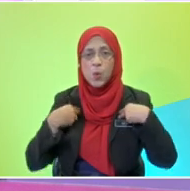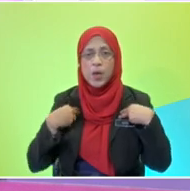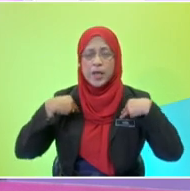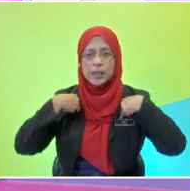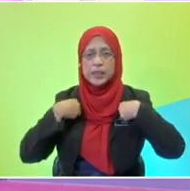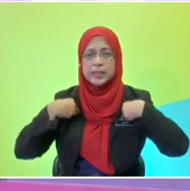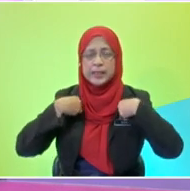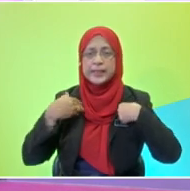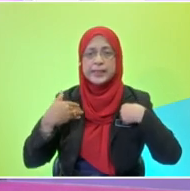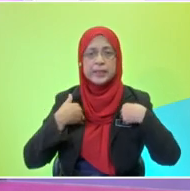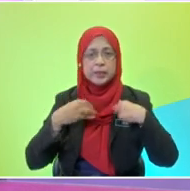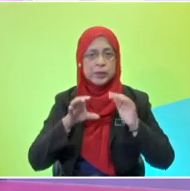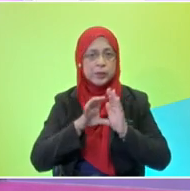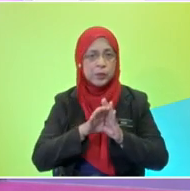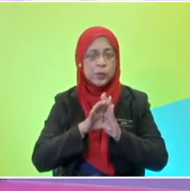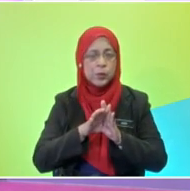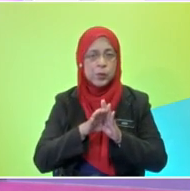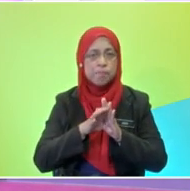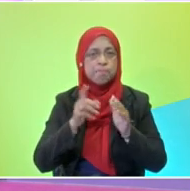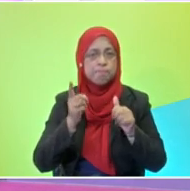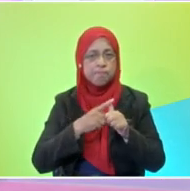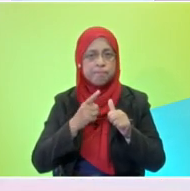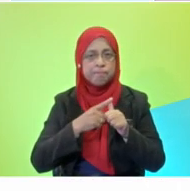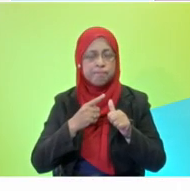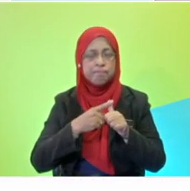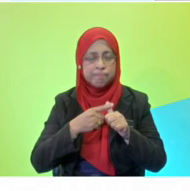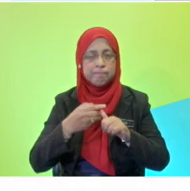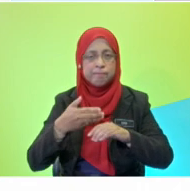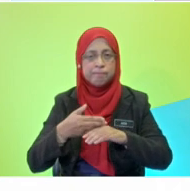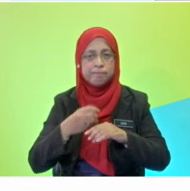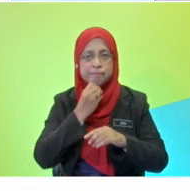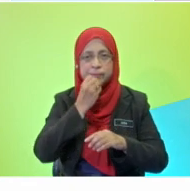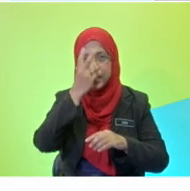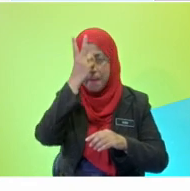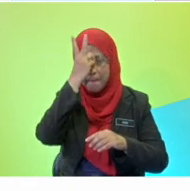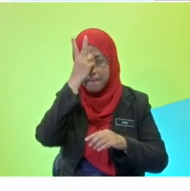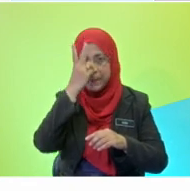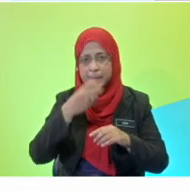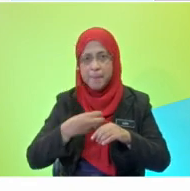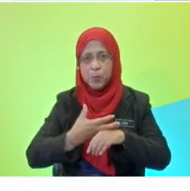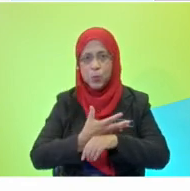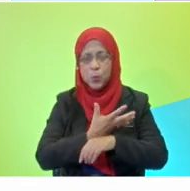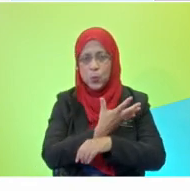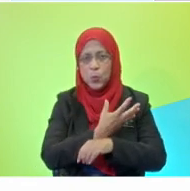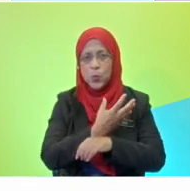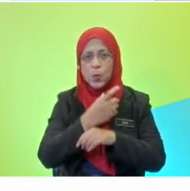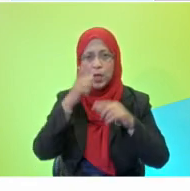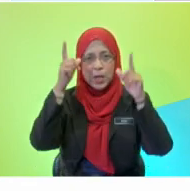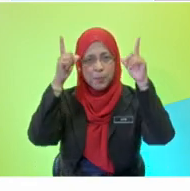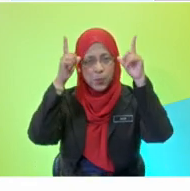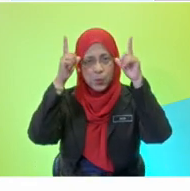ada jenisnya yaitu contoh kita tengok yang pertama kambing biri-biri lembu kerbau ya